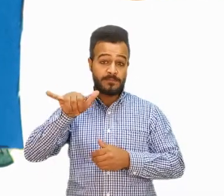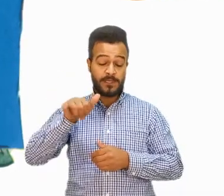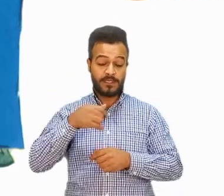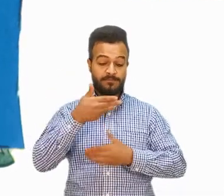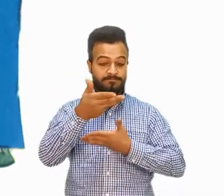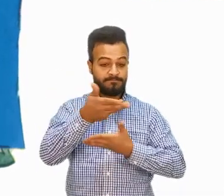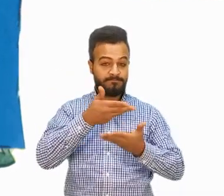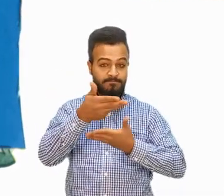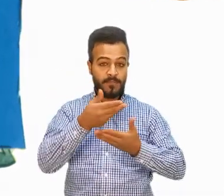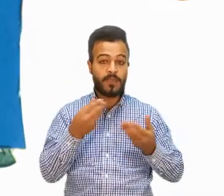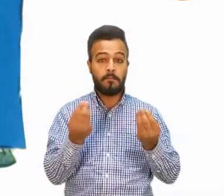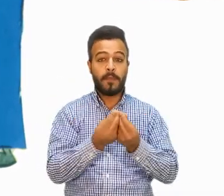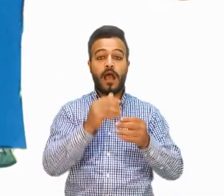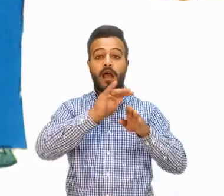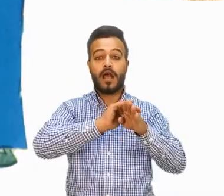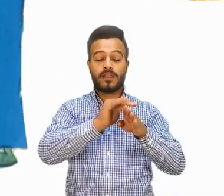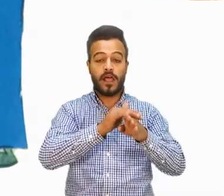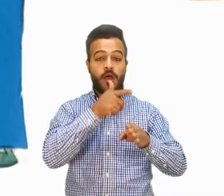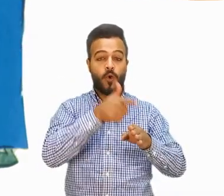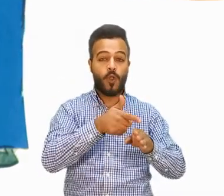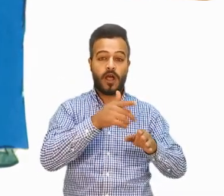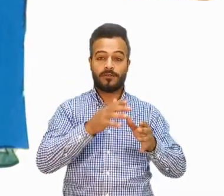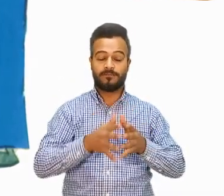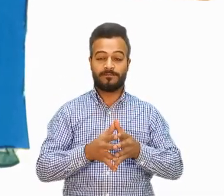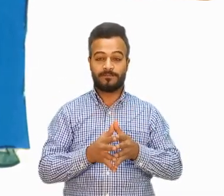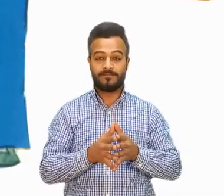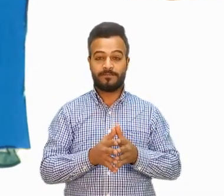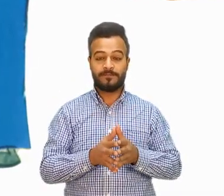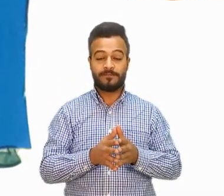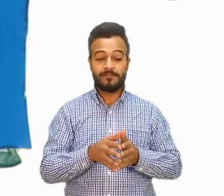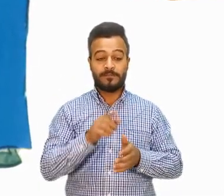ياسمين حديثها لقطتها دلولة.